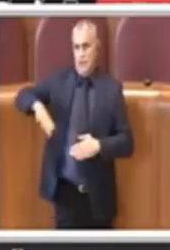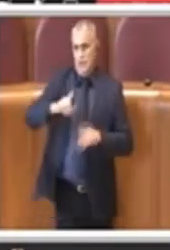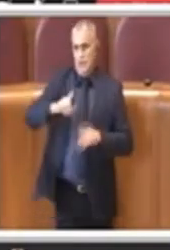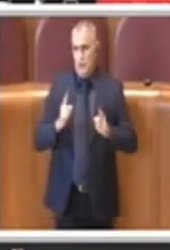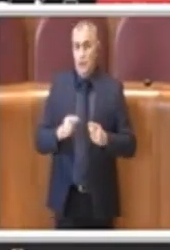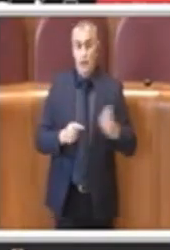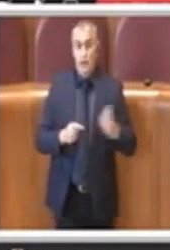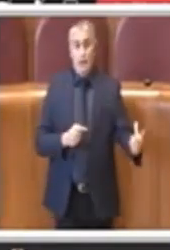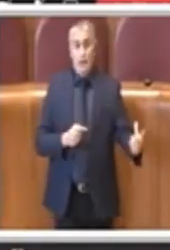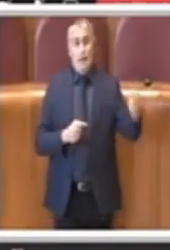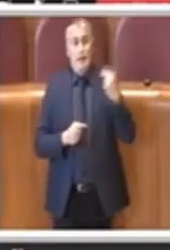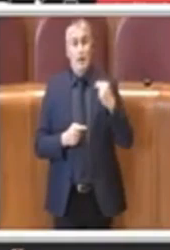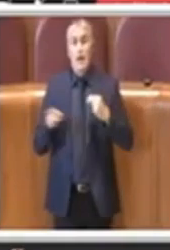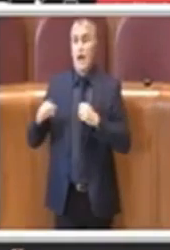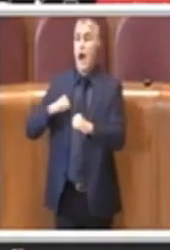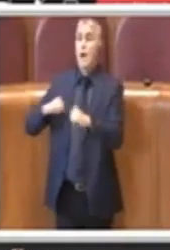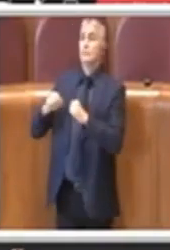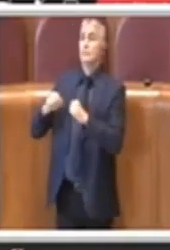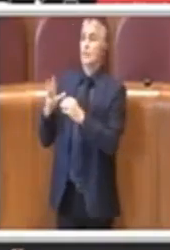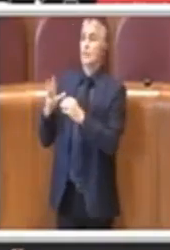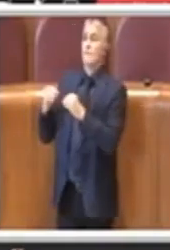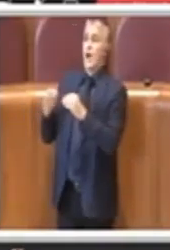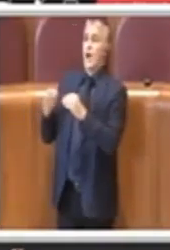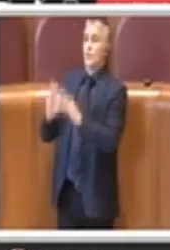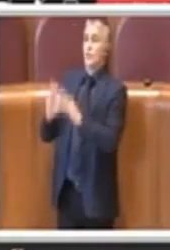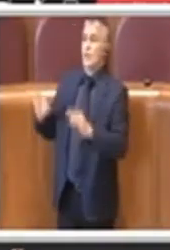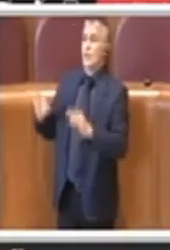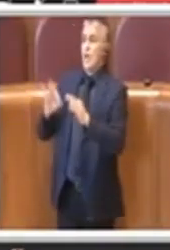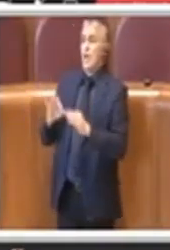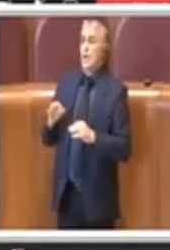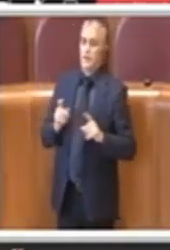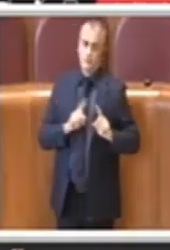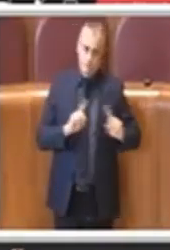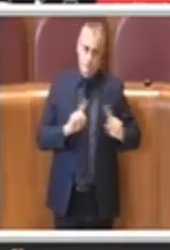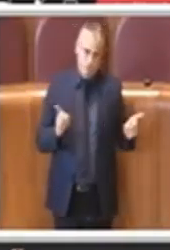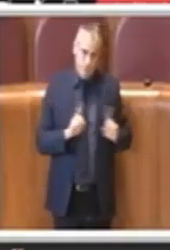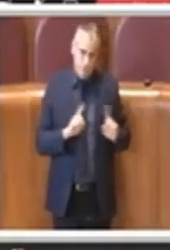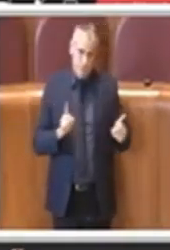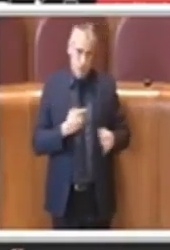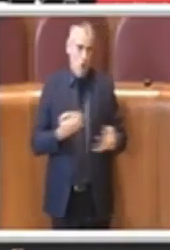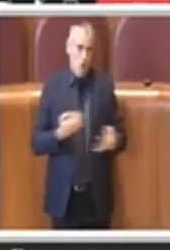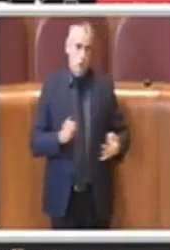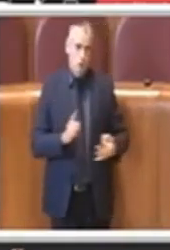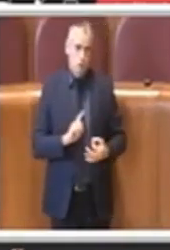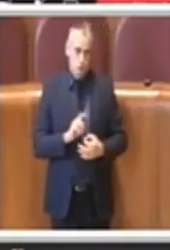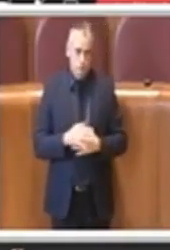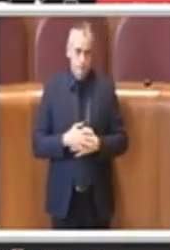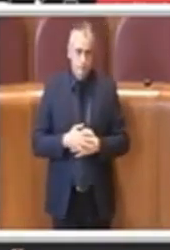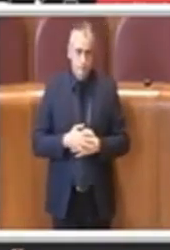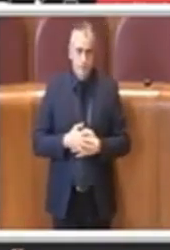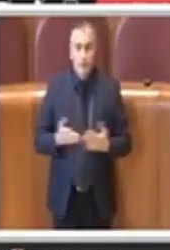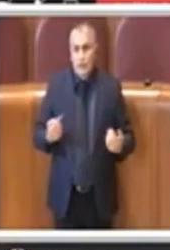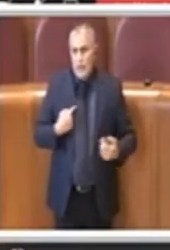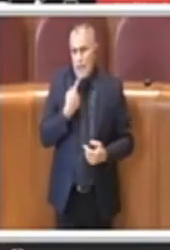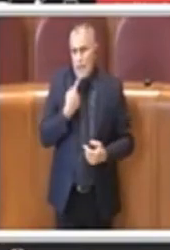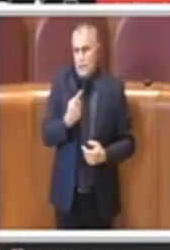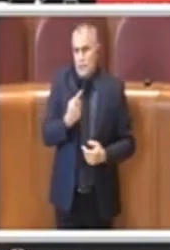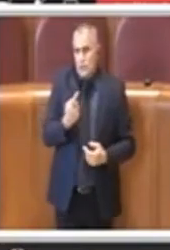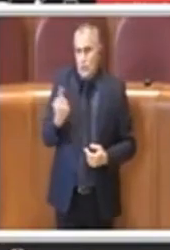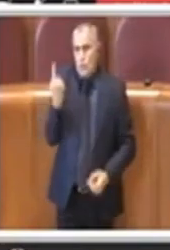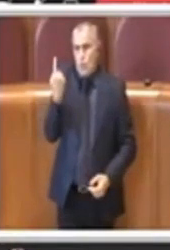questa amministrazione veramente ha fatto pochissimo è assolutamente scorretto. Dico soltanto